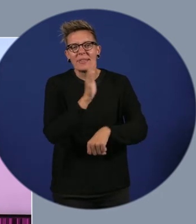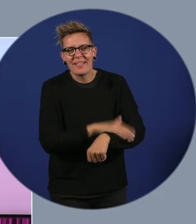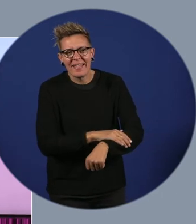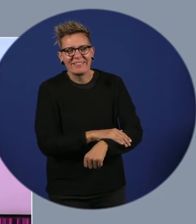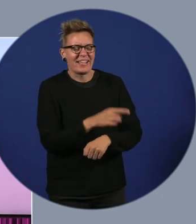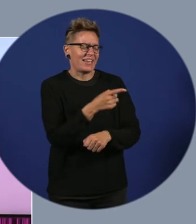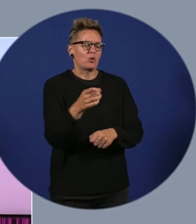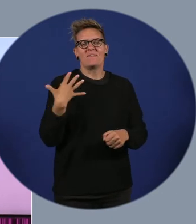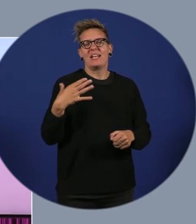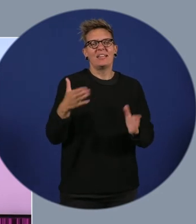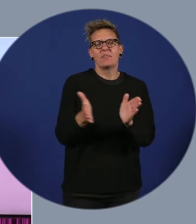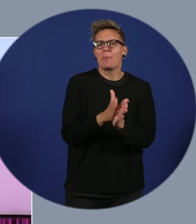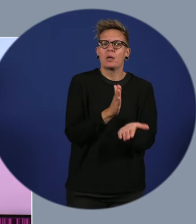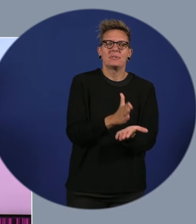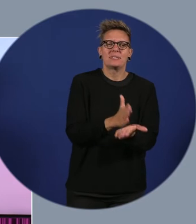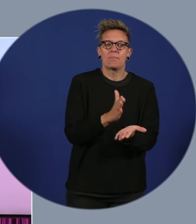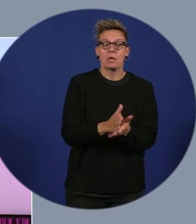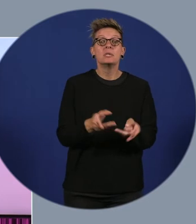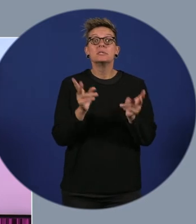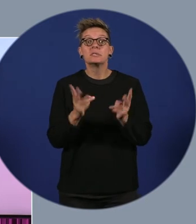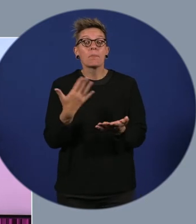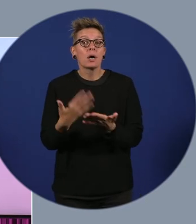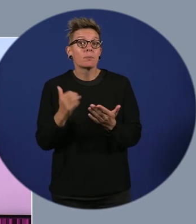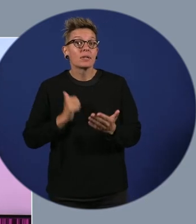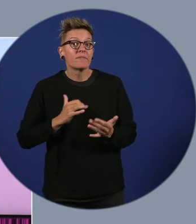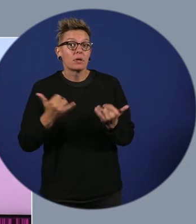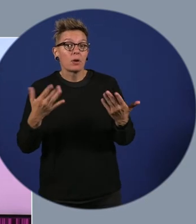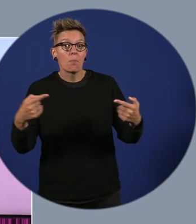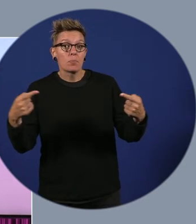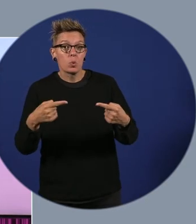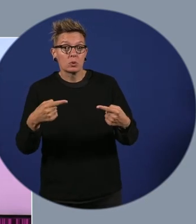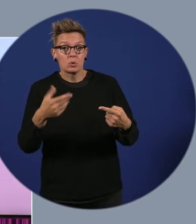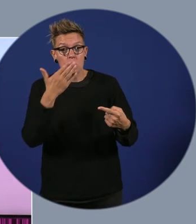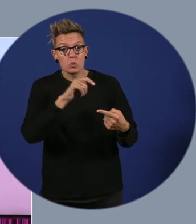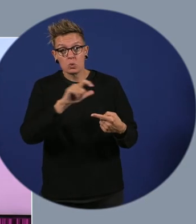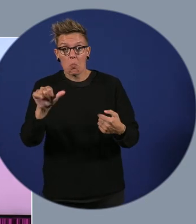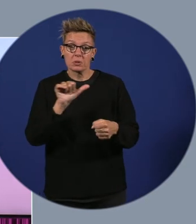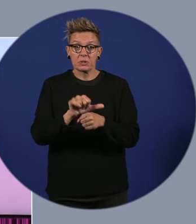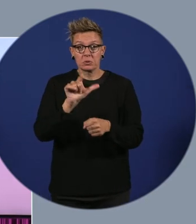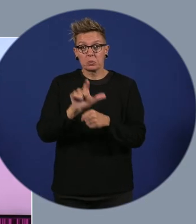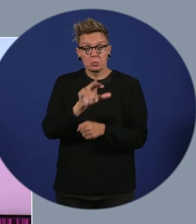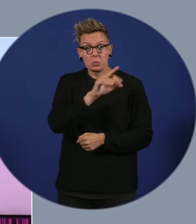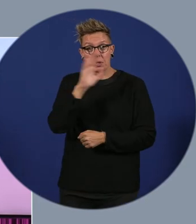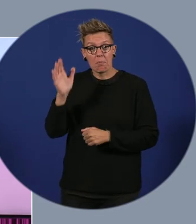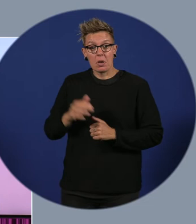och bestämma. Liknande argument används idag mot den här gruppen då, 16- och 17-åringar som är